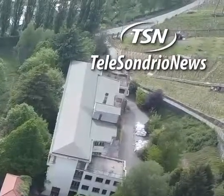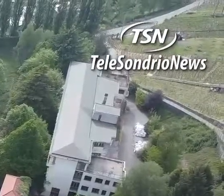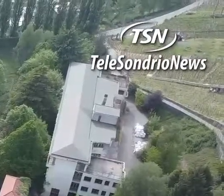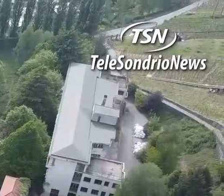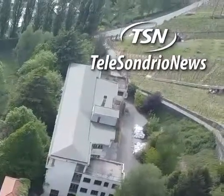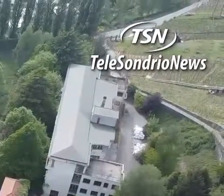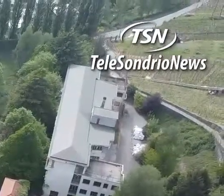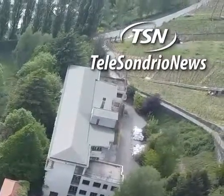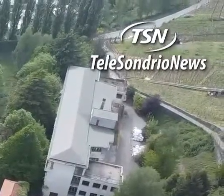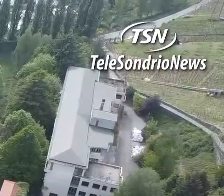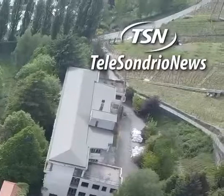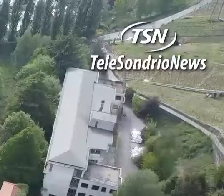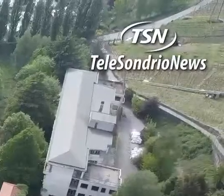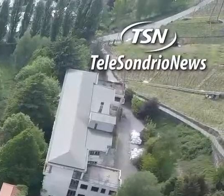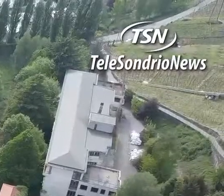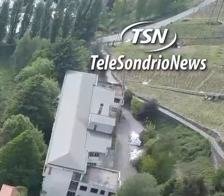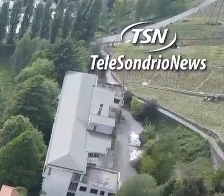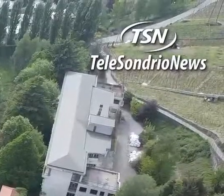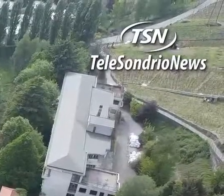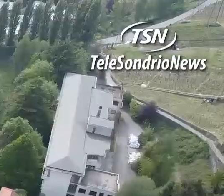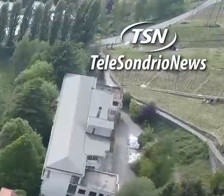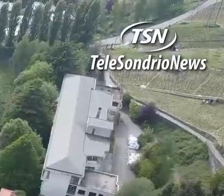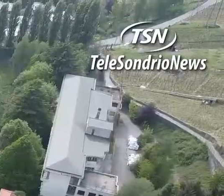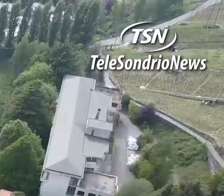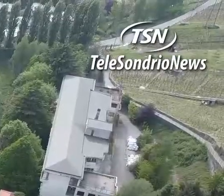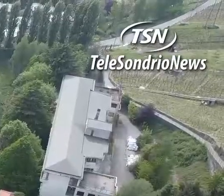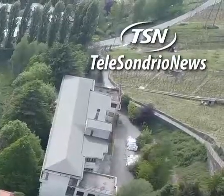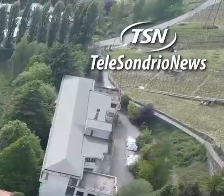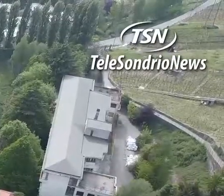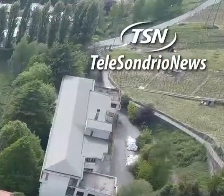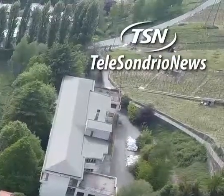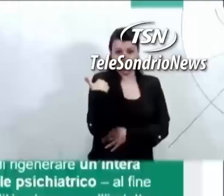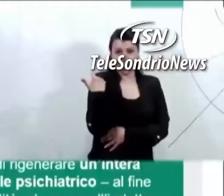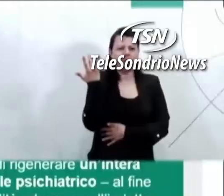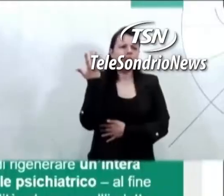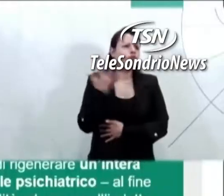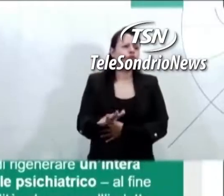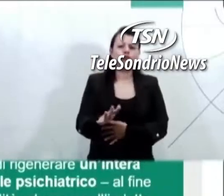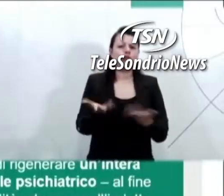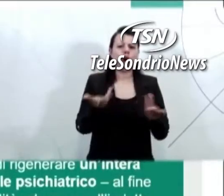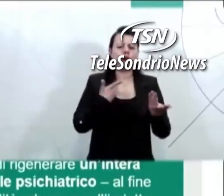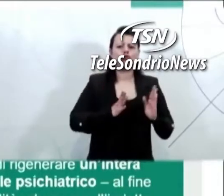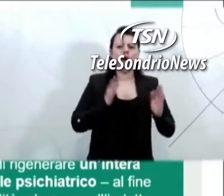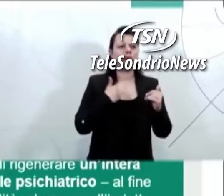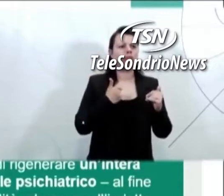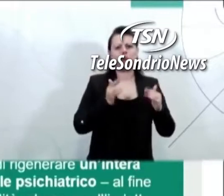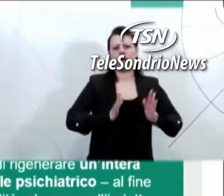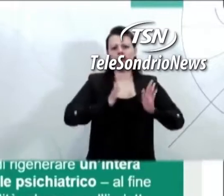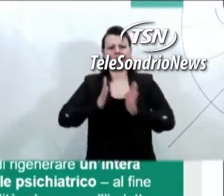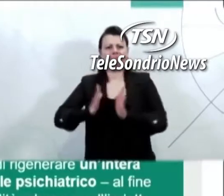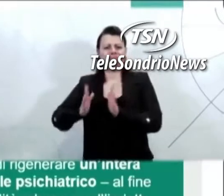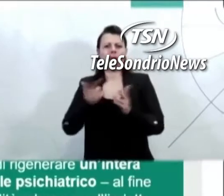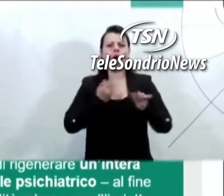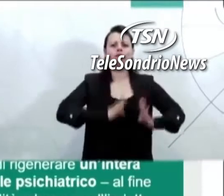negli spazi un tempo e dell'ex ospedale psichiatrico è già edificata con 16 fabbricati quindi i nostri